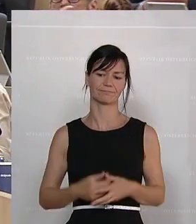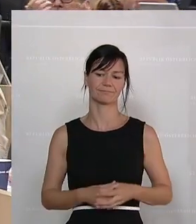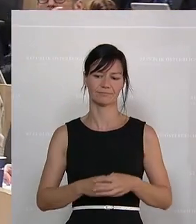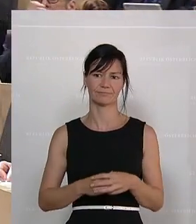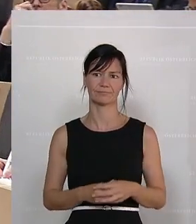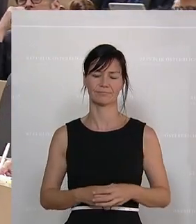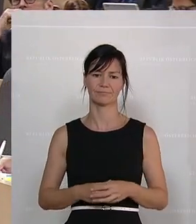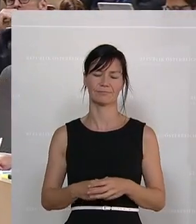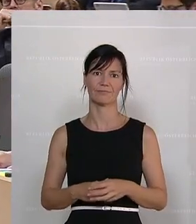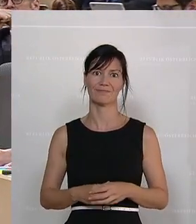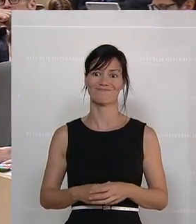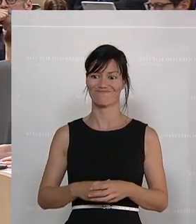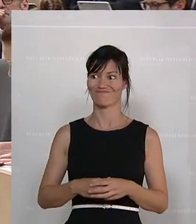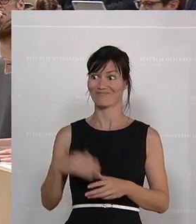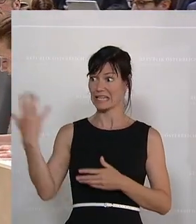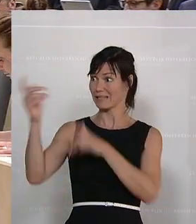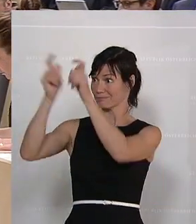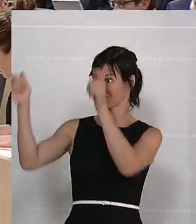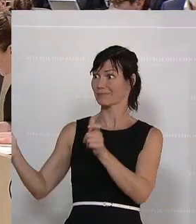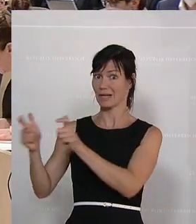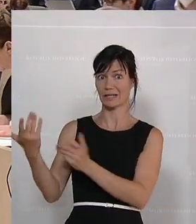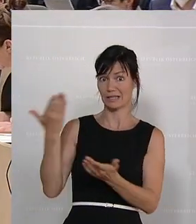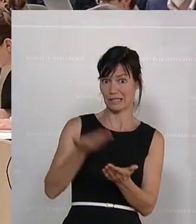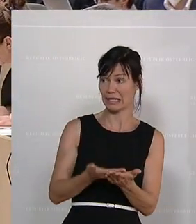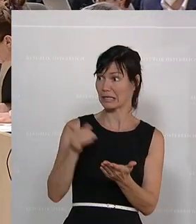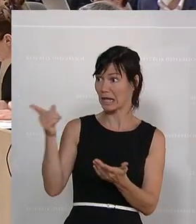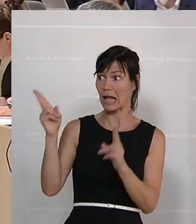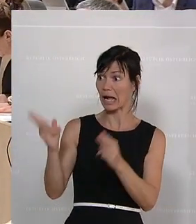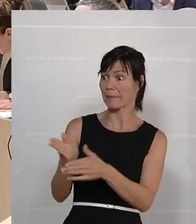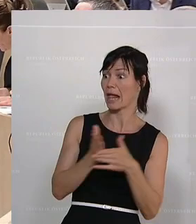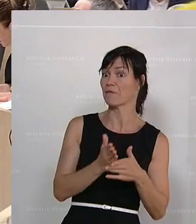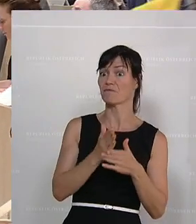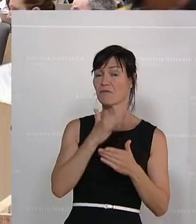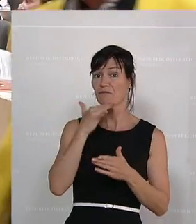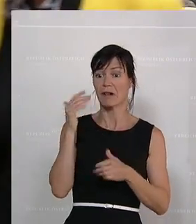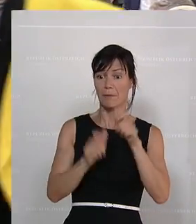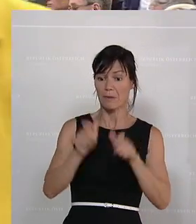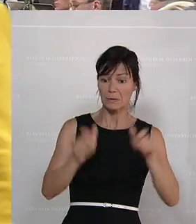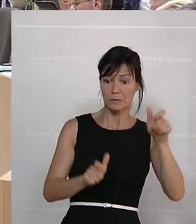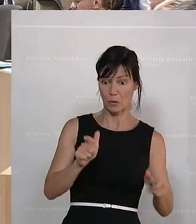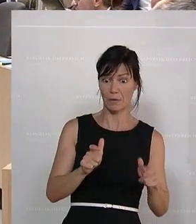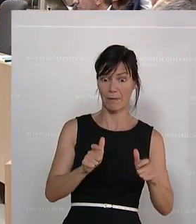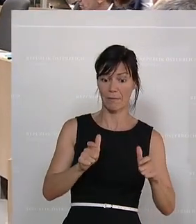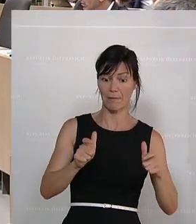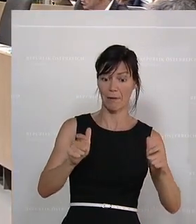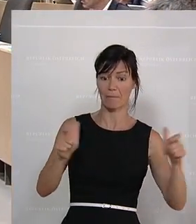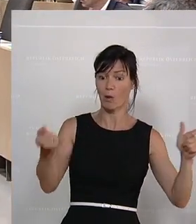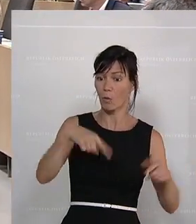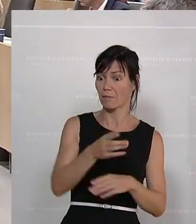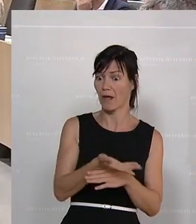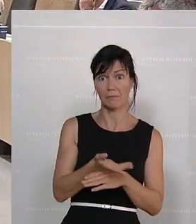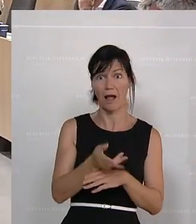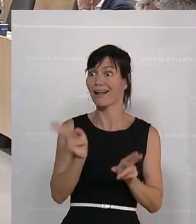und sie verhindern mit dem paket auch nicht dass viele menschen viele und immer mehr aus der mittelschicht in die armut abrutschen